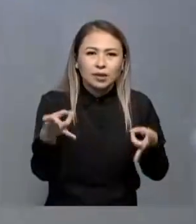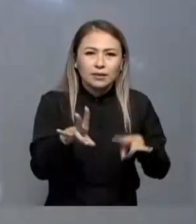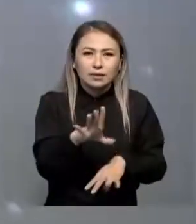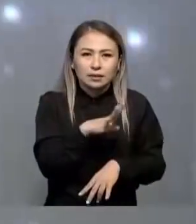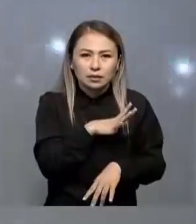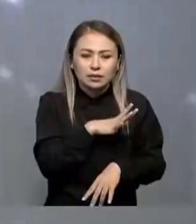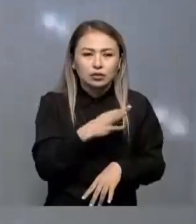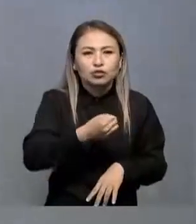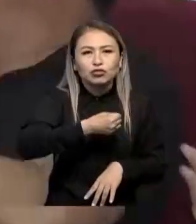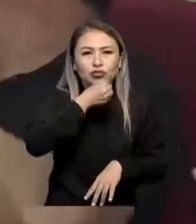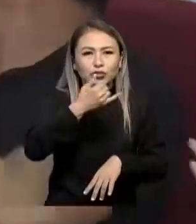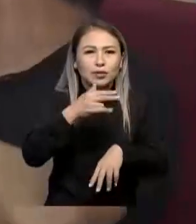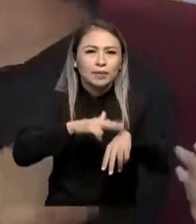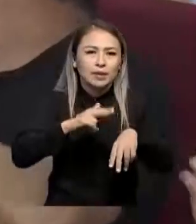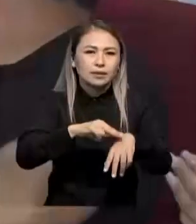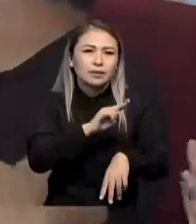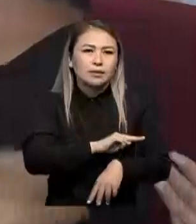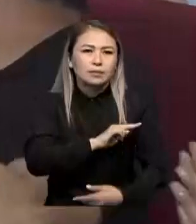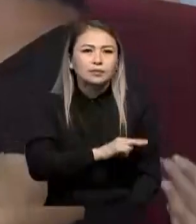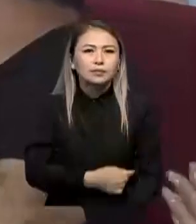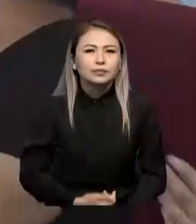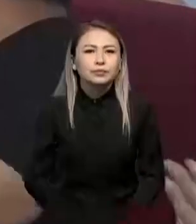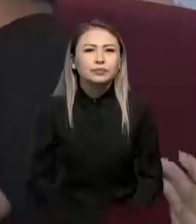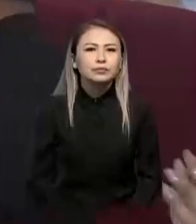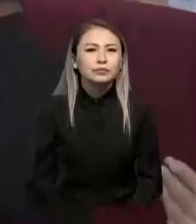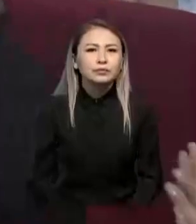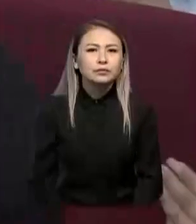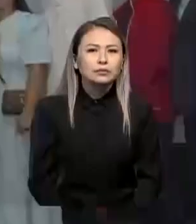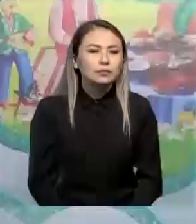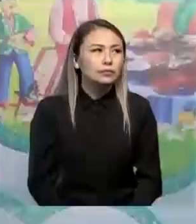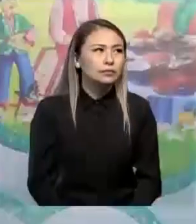екі бала қалды. Тұңғышы әке жолын қуған.